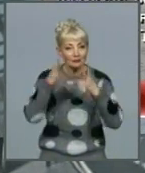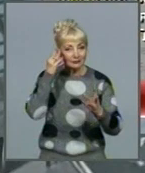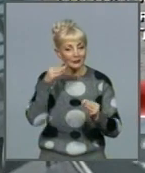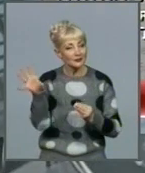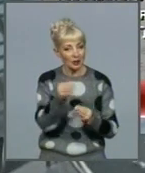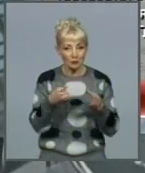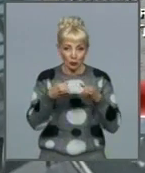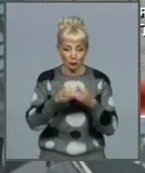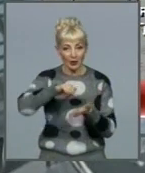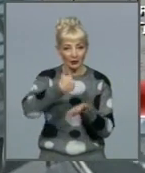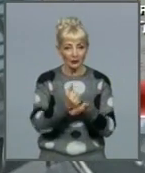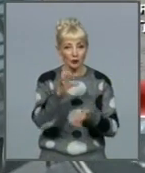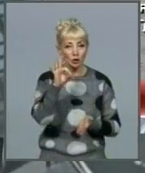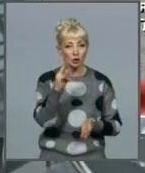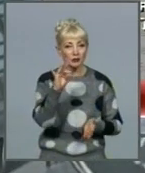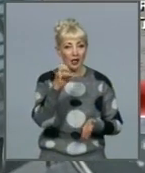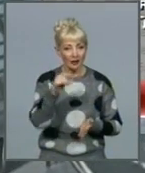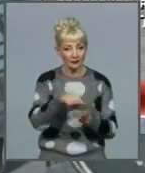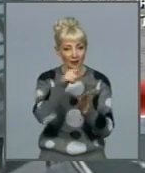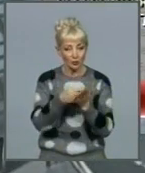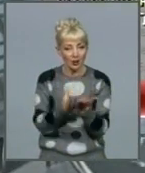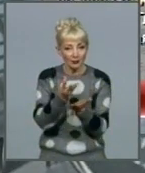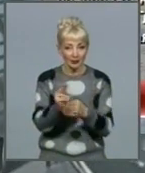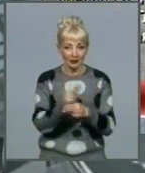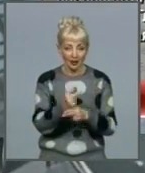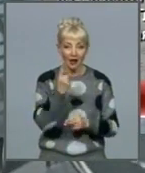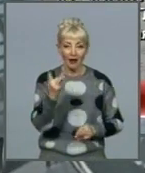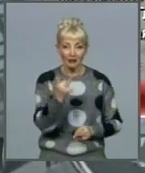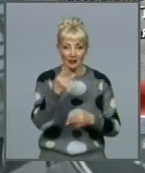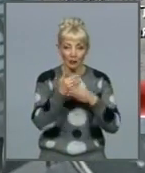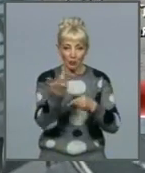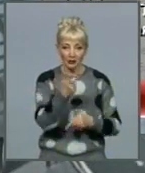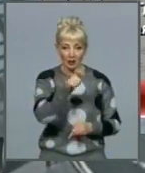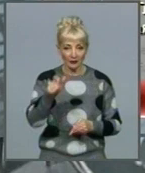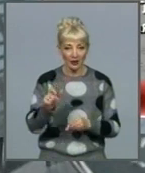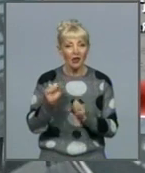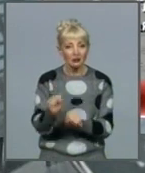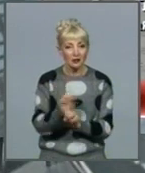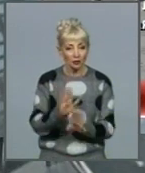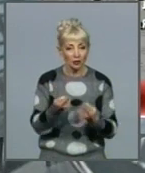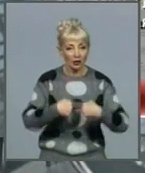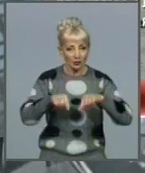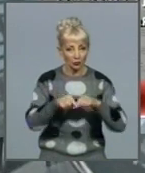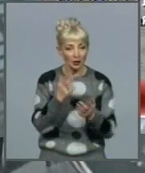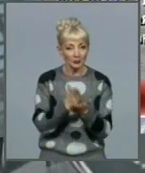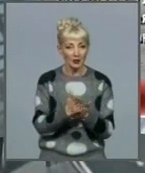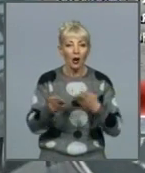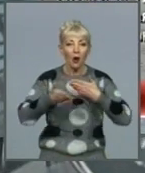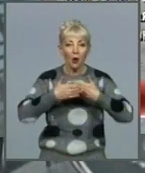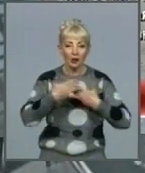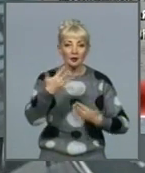социальный вопрос – оплата лечения. Одноразовая помощь харьковчанам незащищенных категорий составила около 50 миллионов